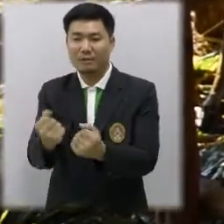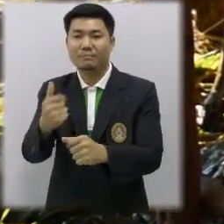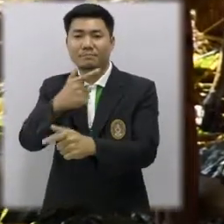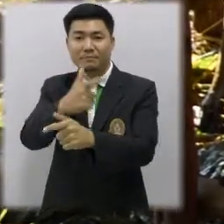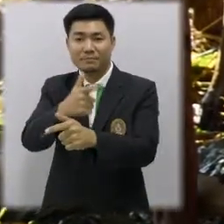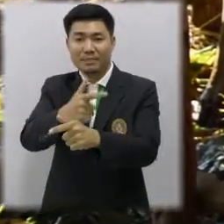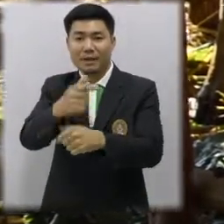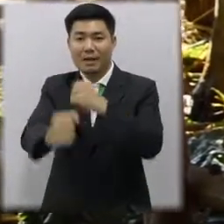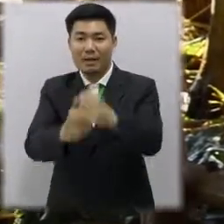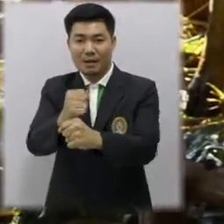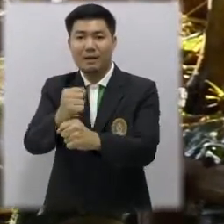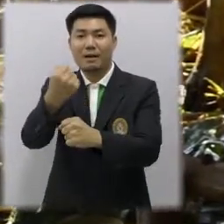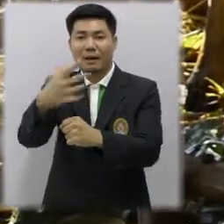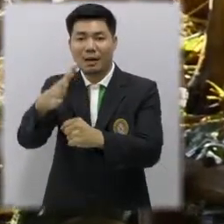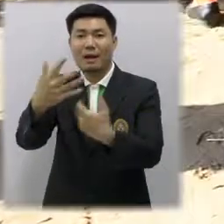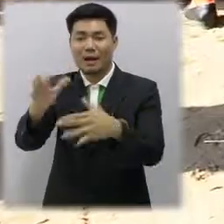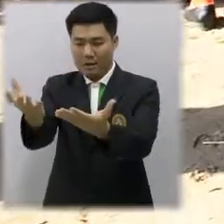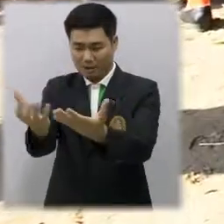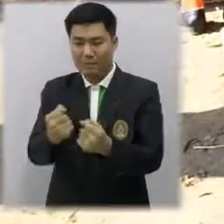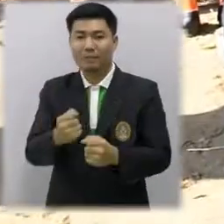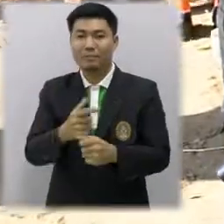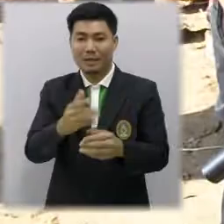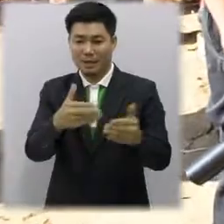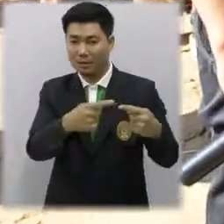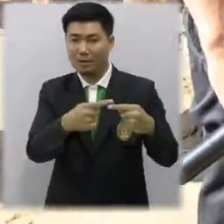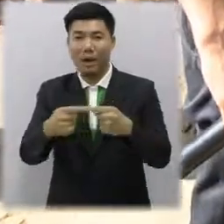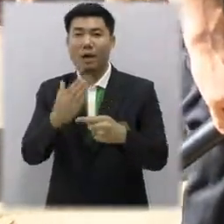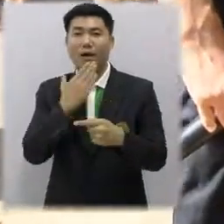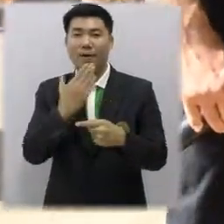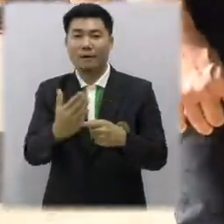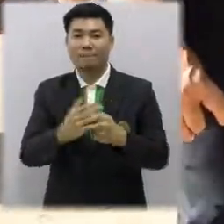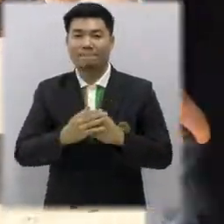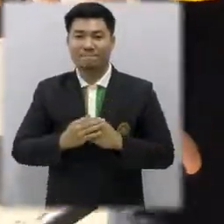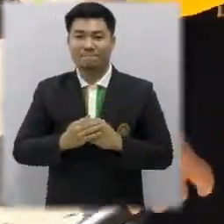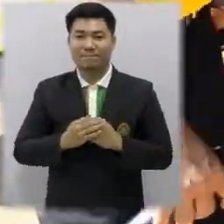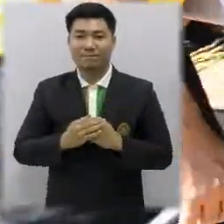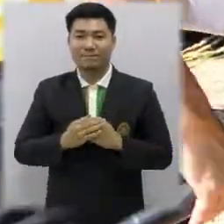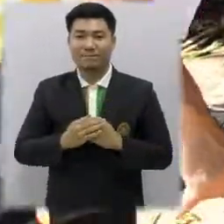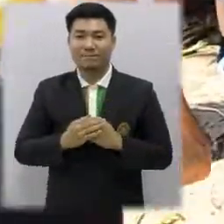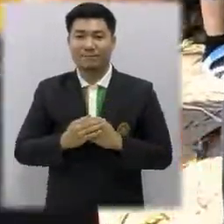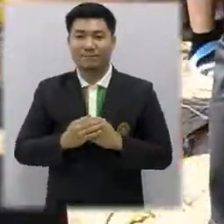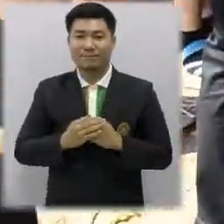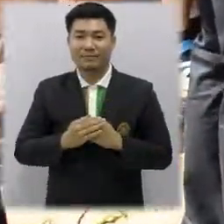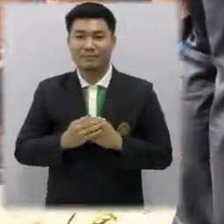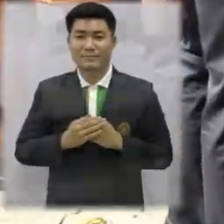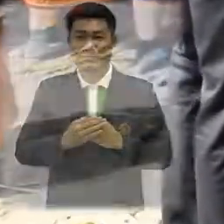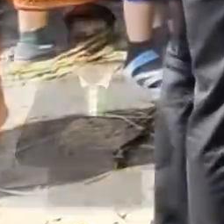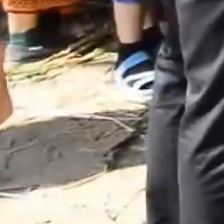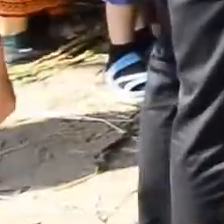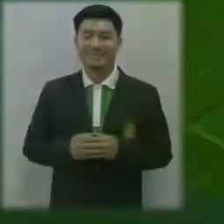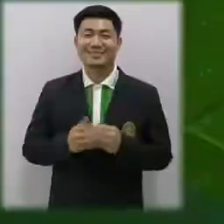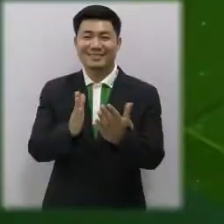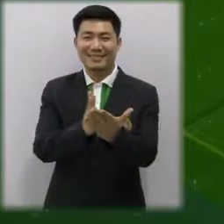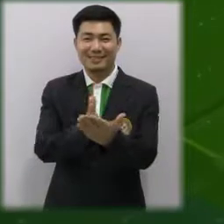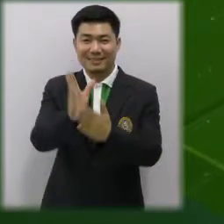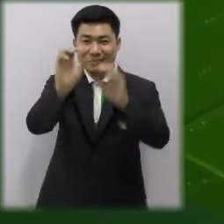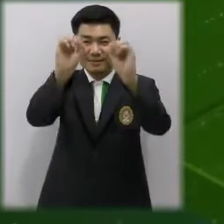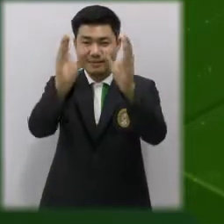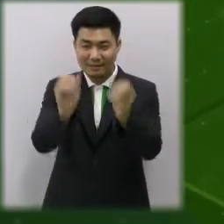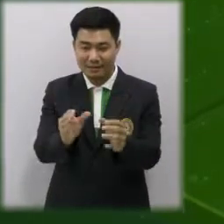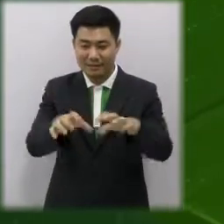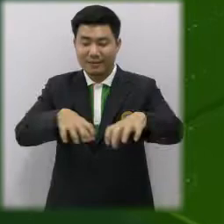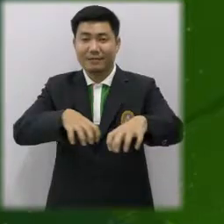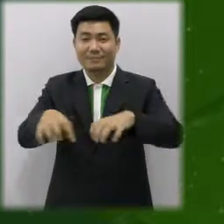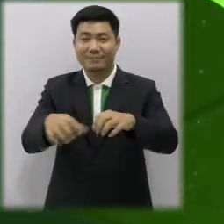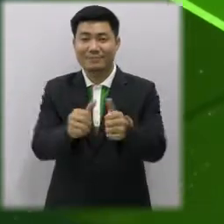และแม่โคที่ยืมเลี้ยงครบ5ปีแล้วจะมอบให้เป็นกรรมสิทธิ์ของเกษตรกรผู้ยืมต่อไปคณะครุ